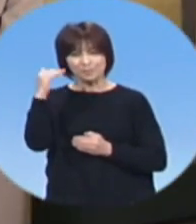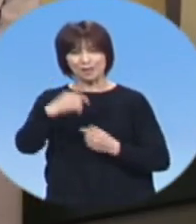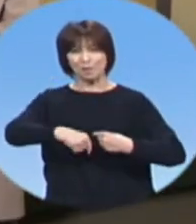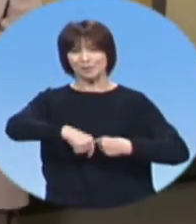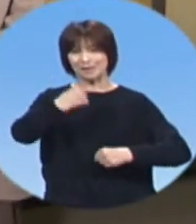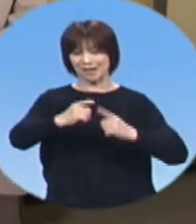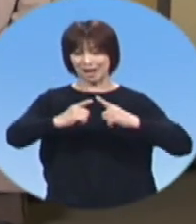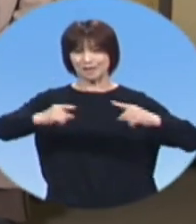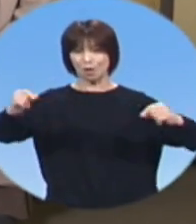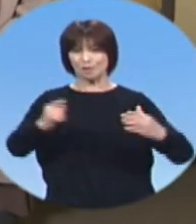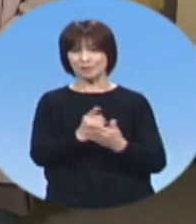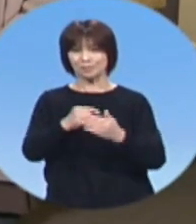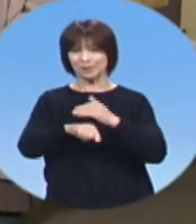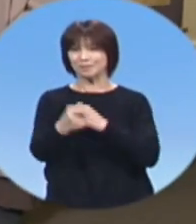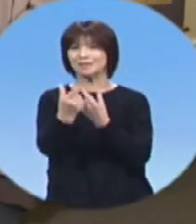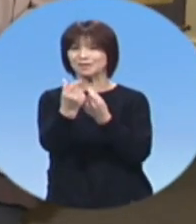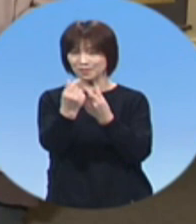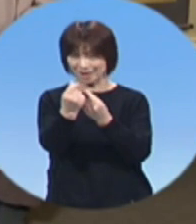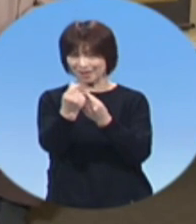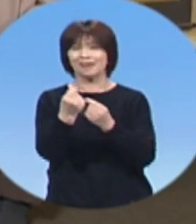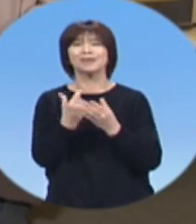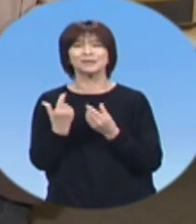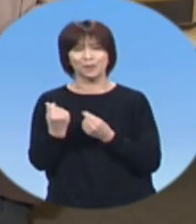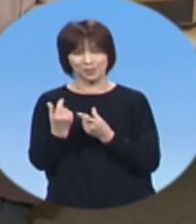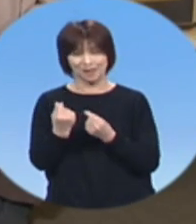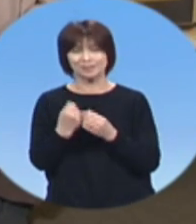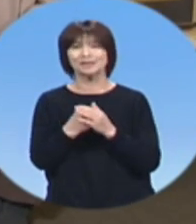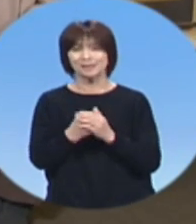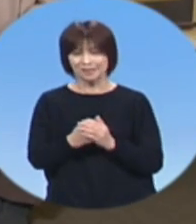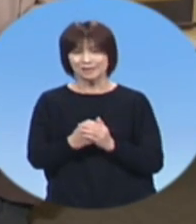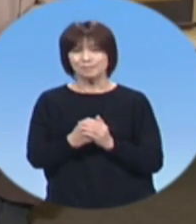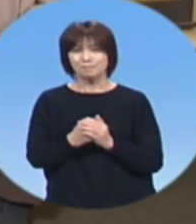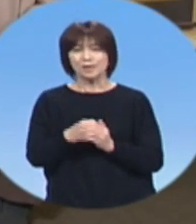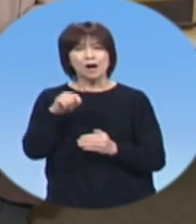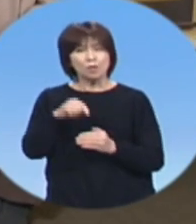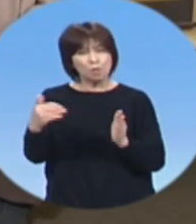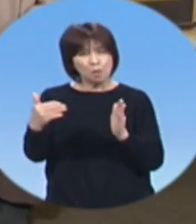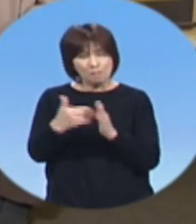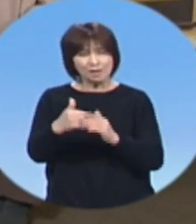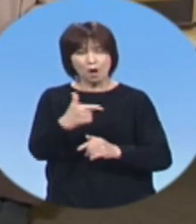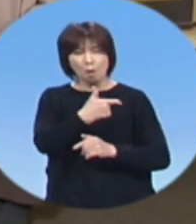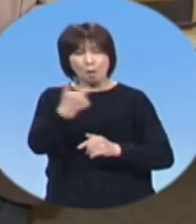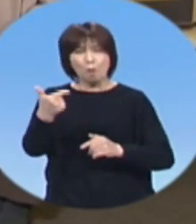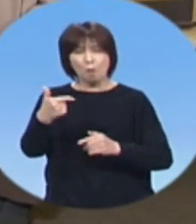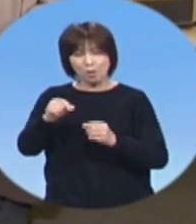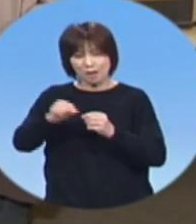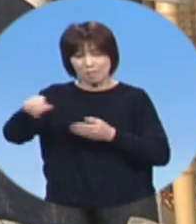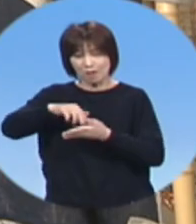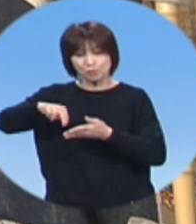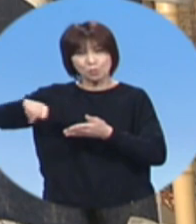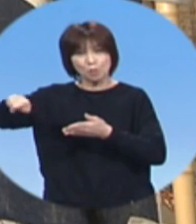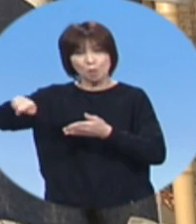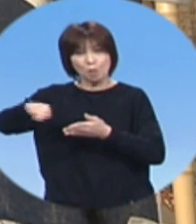な日本地図というわけなんですね。 はい、そうですね。ここまで大規模な測量ですと、